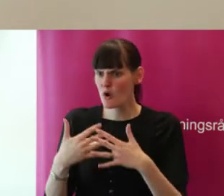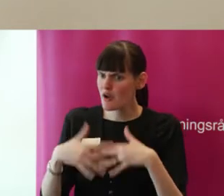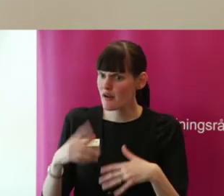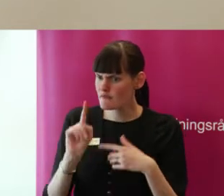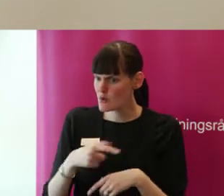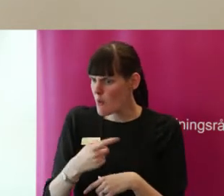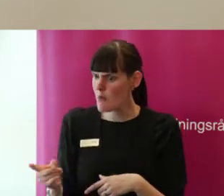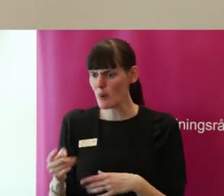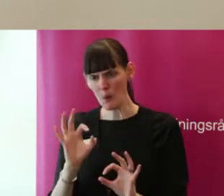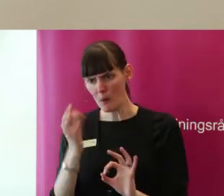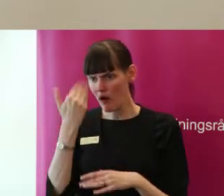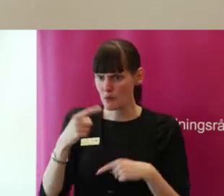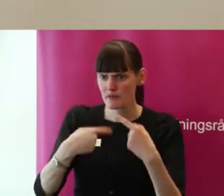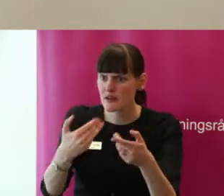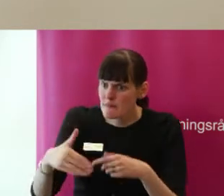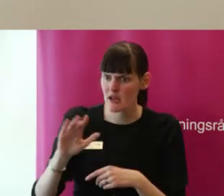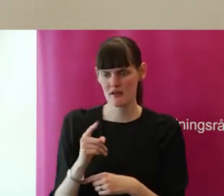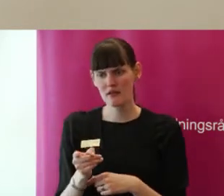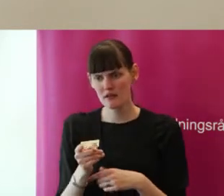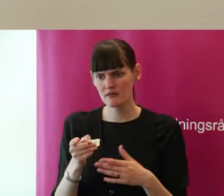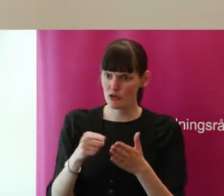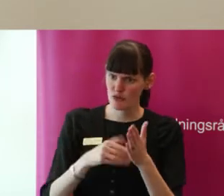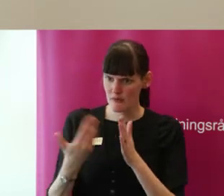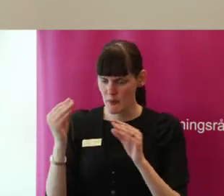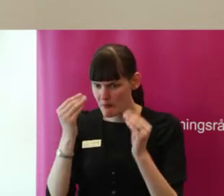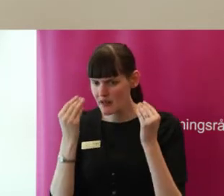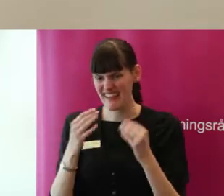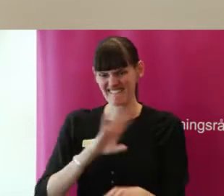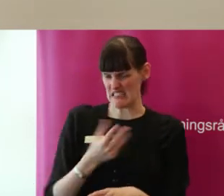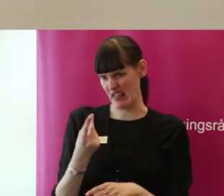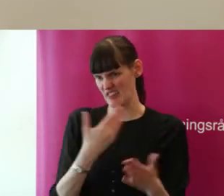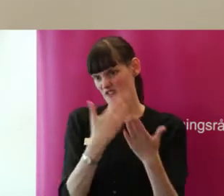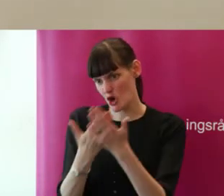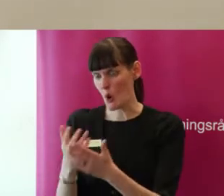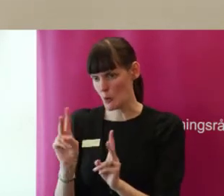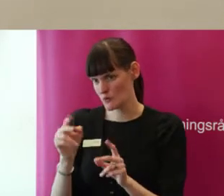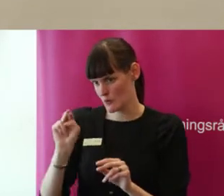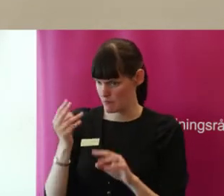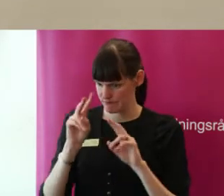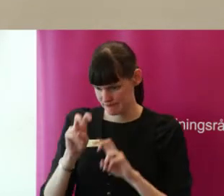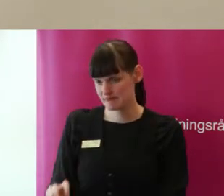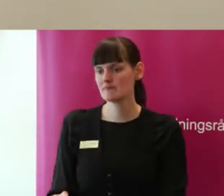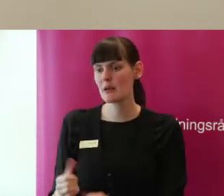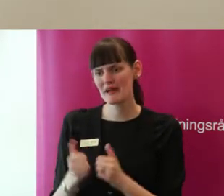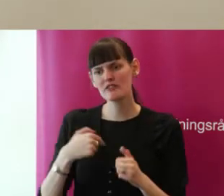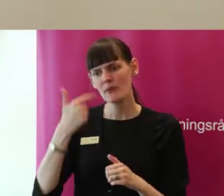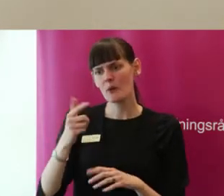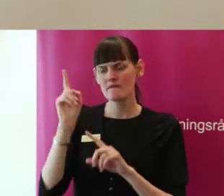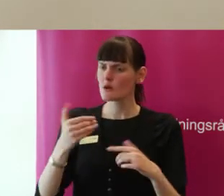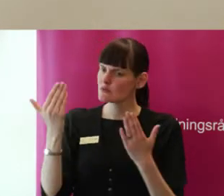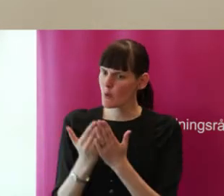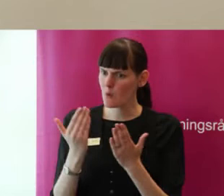det där utvecklas. Och det finns en del andra förslag också som bereds för närvarande. Jag tror att folkhögskolan